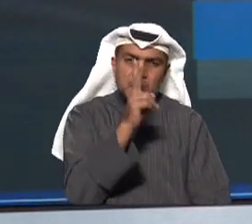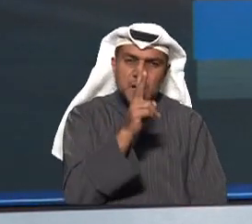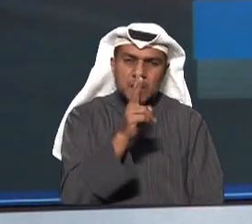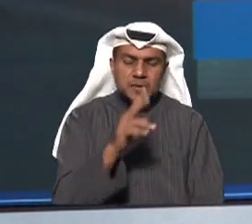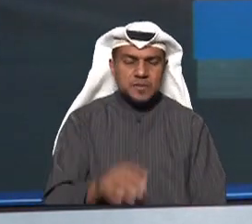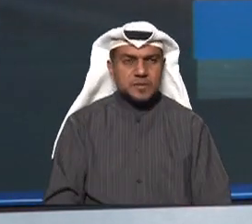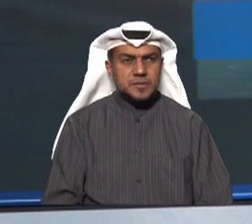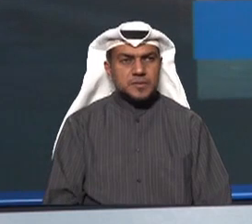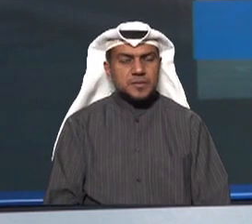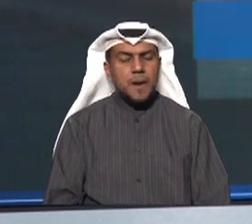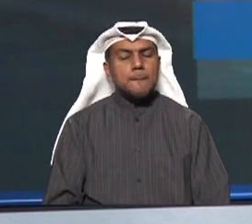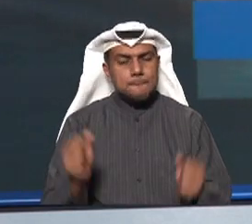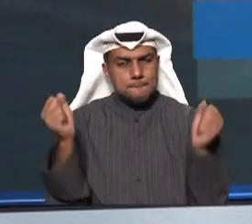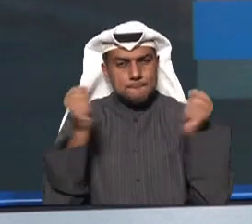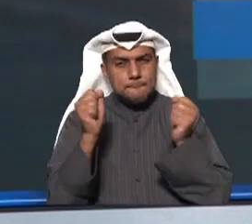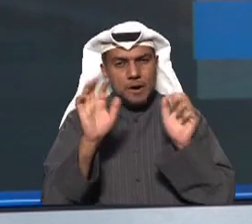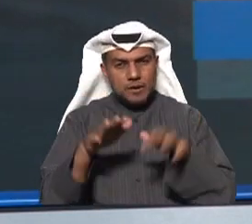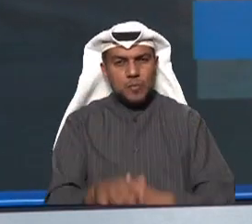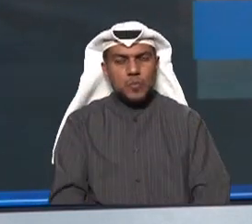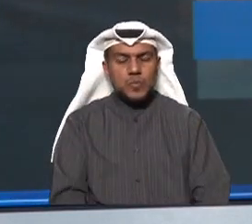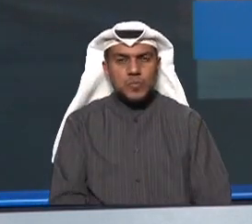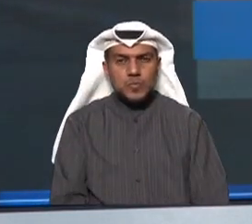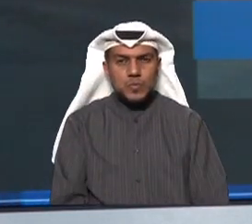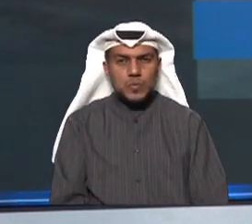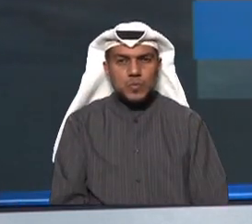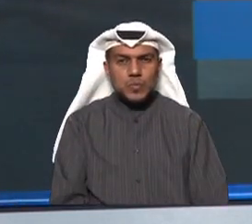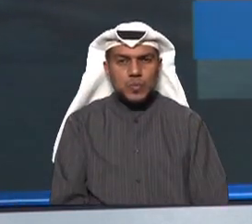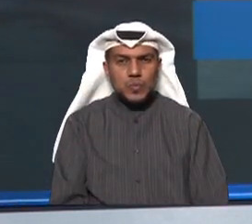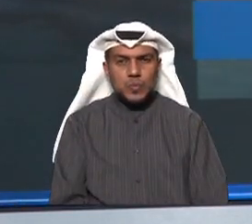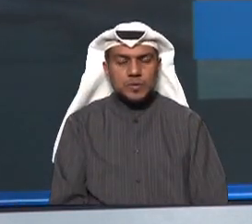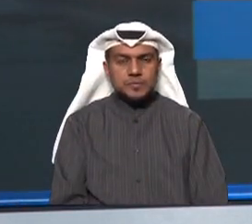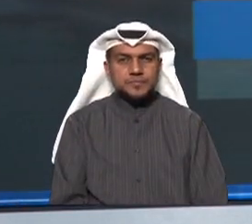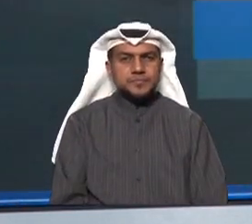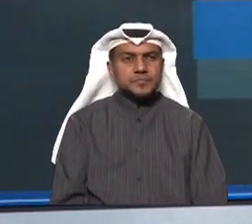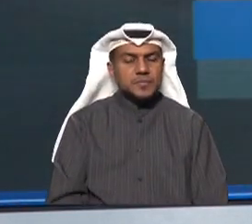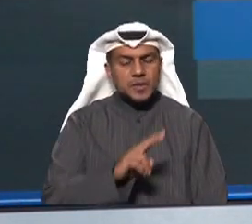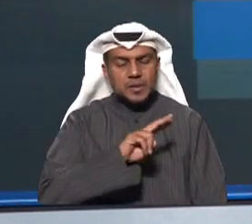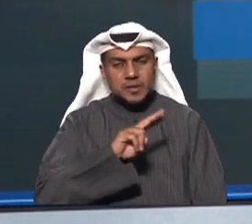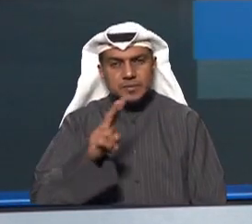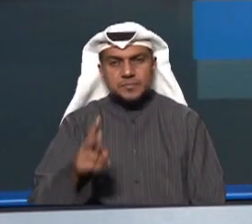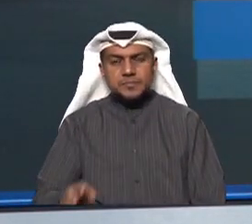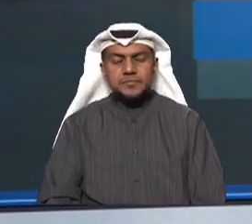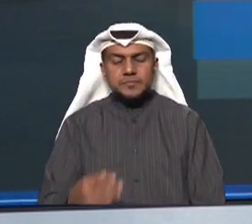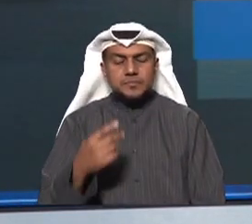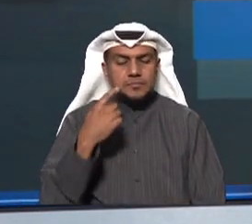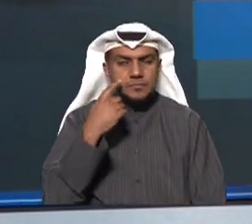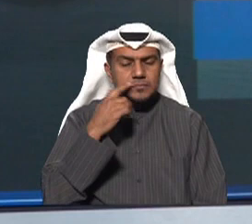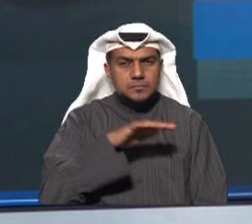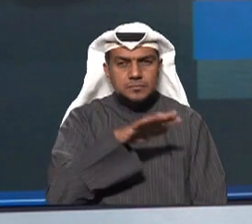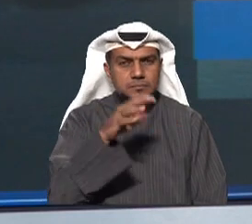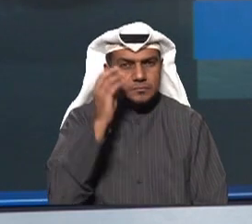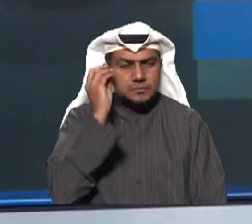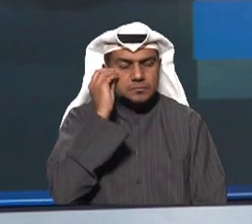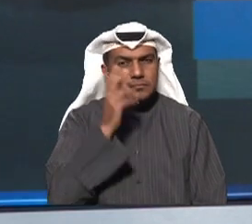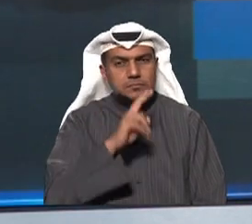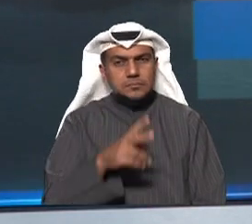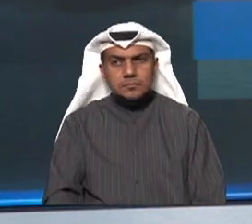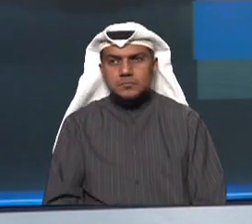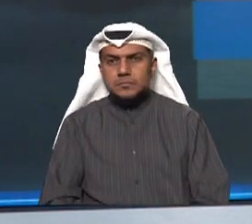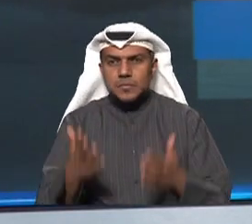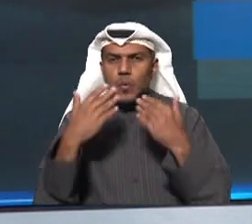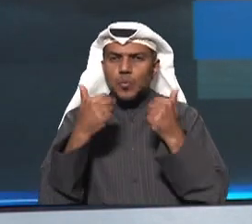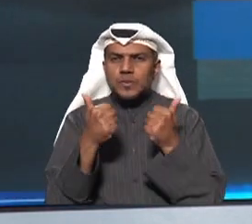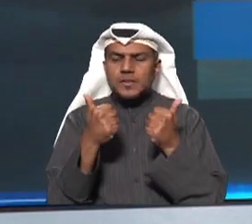لا تزال أجواء باردة، استقرار في الطقس، تقدم مرتفع جوي مثل عدوة الكويت أدى إلى أن الأجواء تكون صحو بشكل